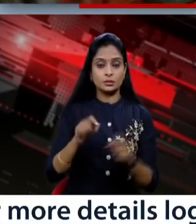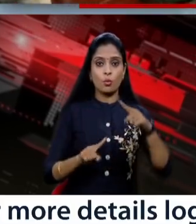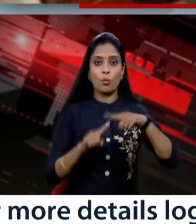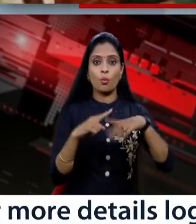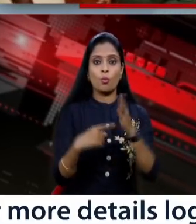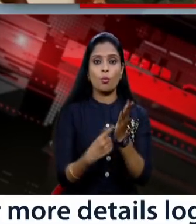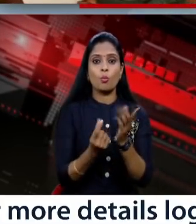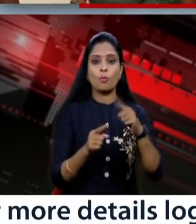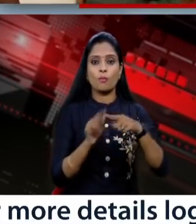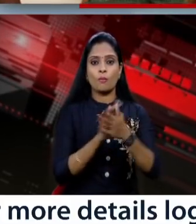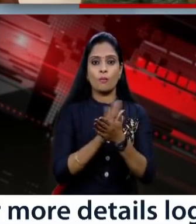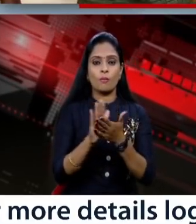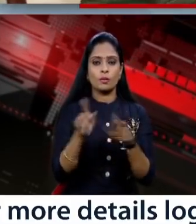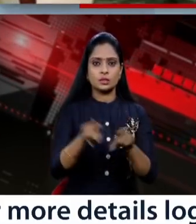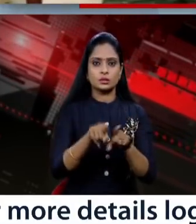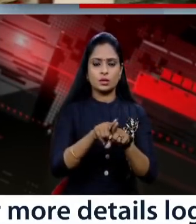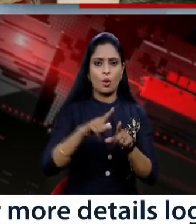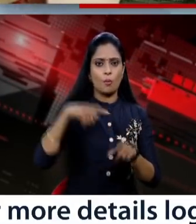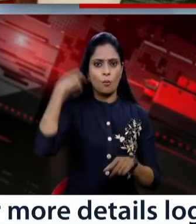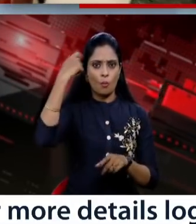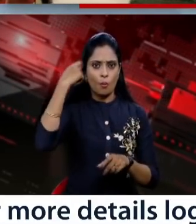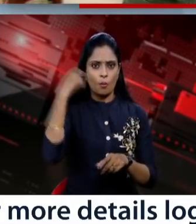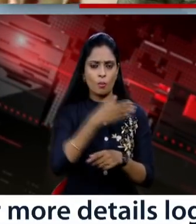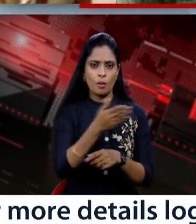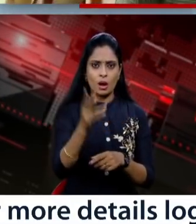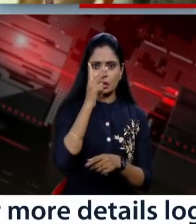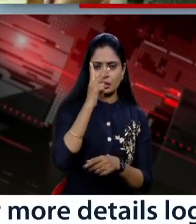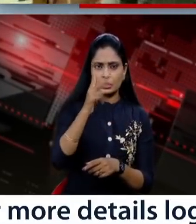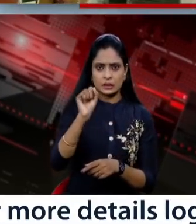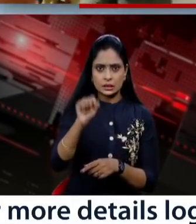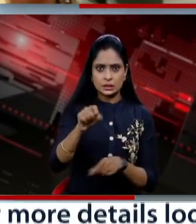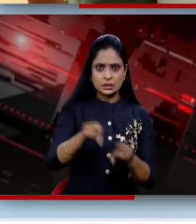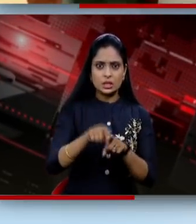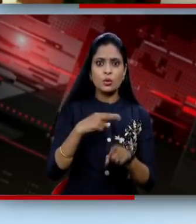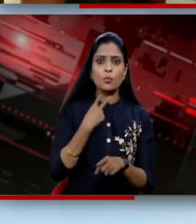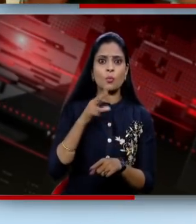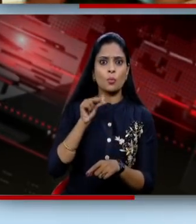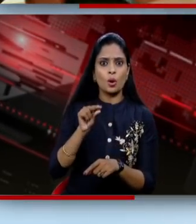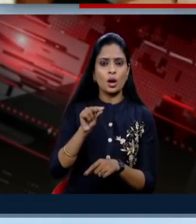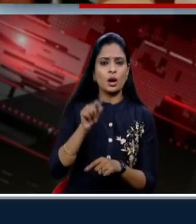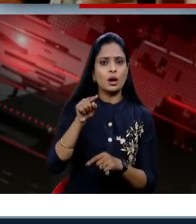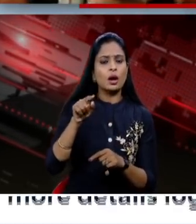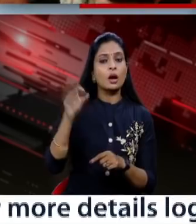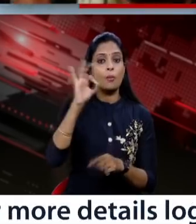കണ്ടിട്ടുണ്ടോ? അപ്പൊ കണ്ടിട്ടുണ്ടോ? അതിലൊരു മുഖ്യമന്ത്രി കൊല്ലപ്പെടുന്നുണ്ട്.